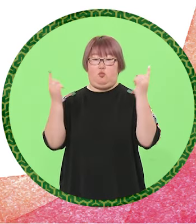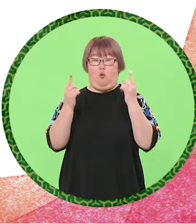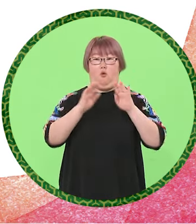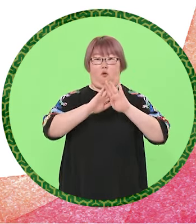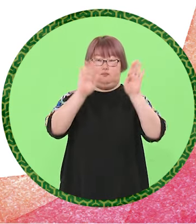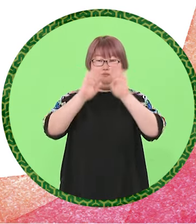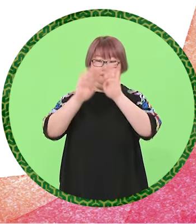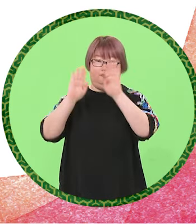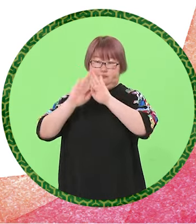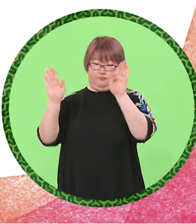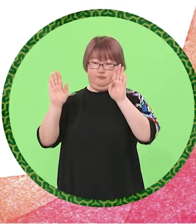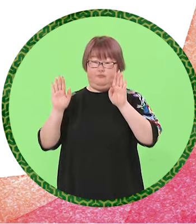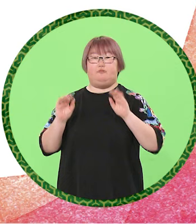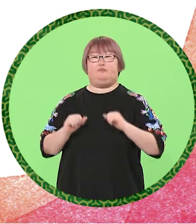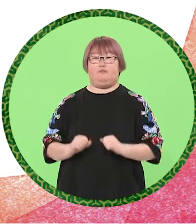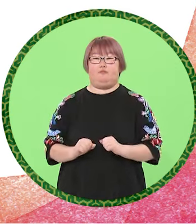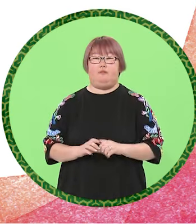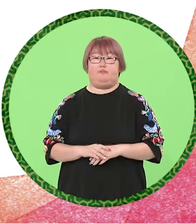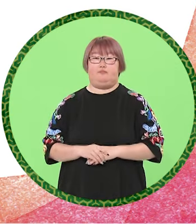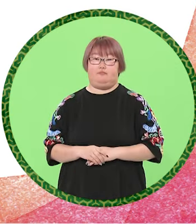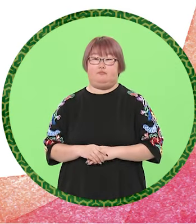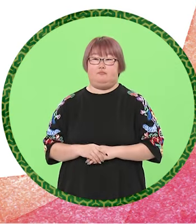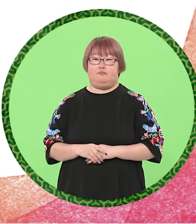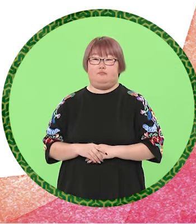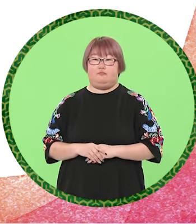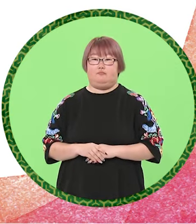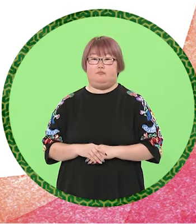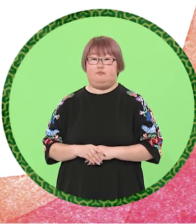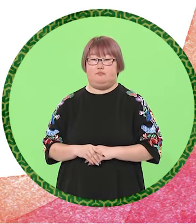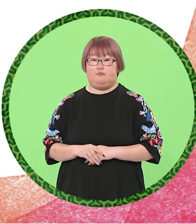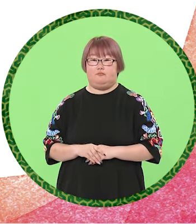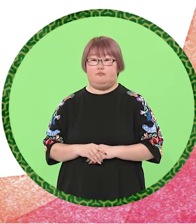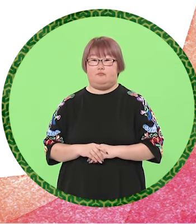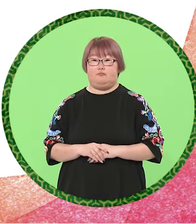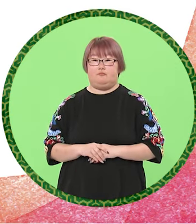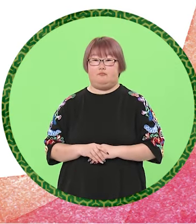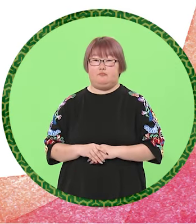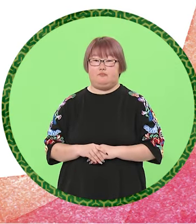思いの共有につながるイベントが多数開催されます。